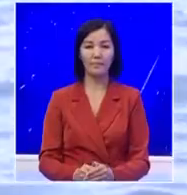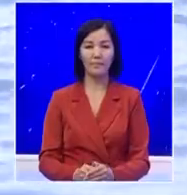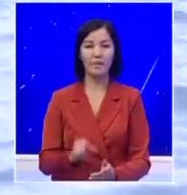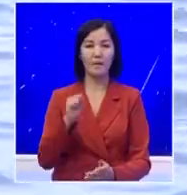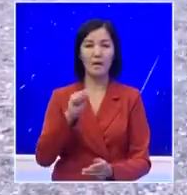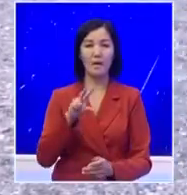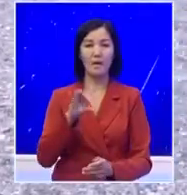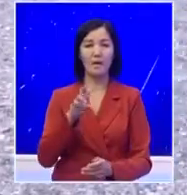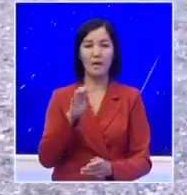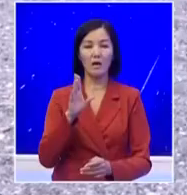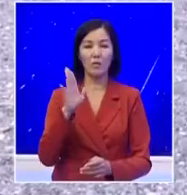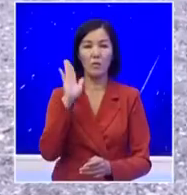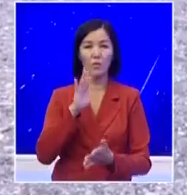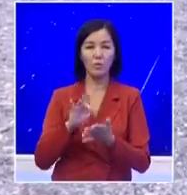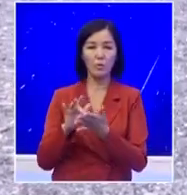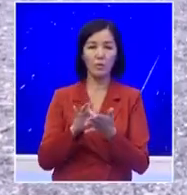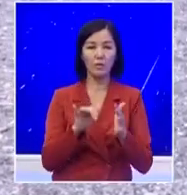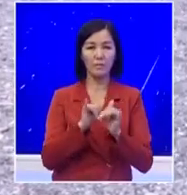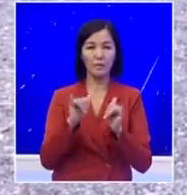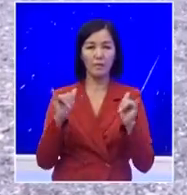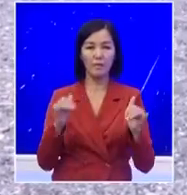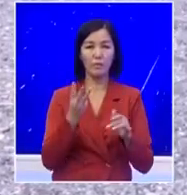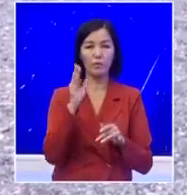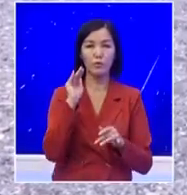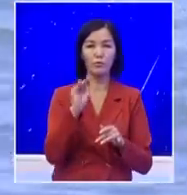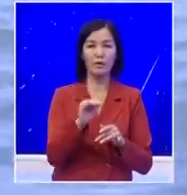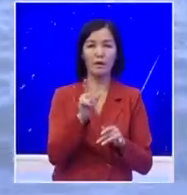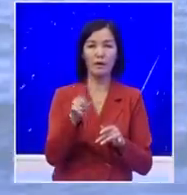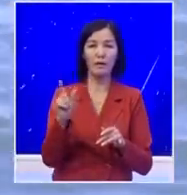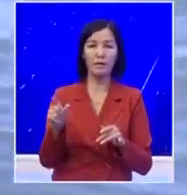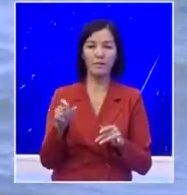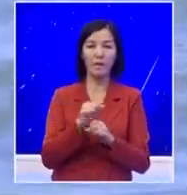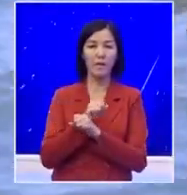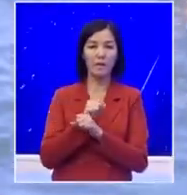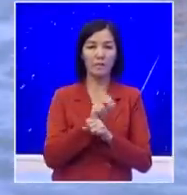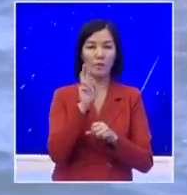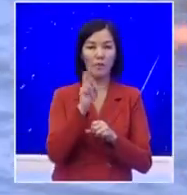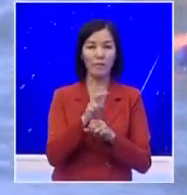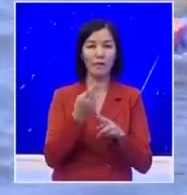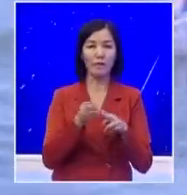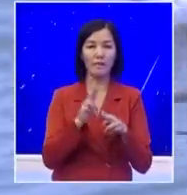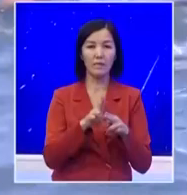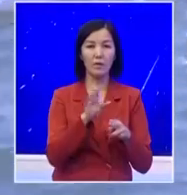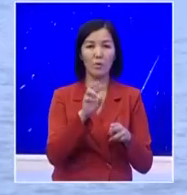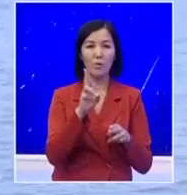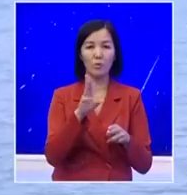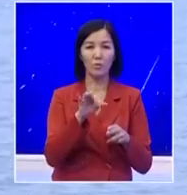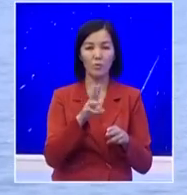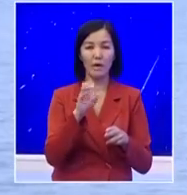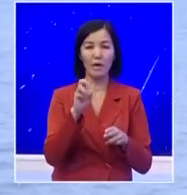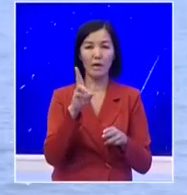Алакөл туризмі түлеген мекен. Күн санап жағалауына 3000-ға тарта турист демалуға келеді. Әсіресе Көктұма, Ақши